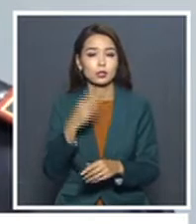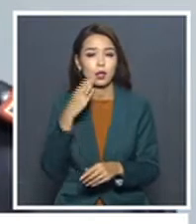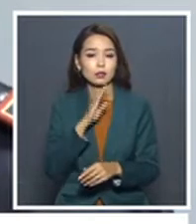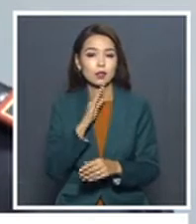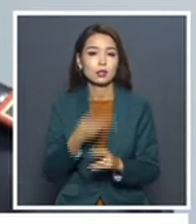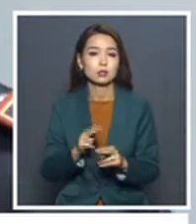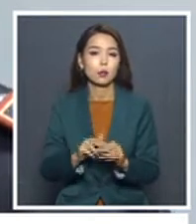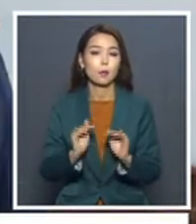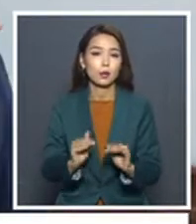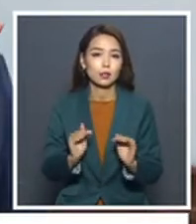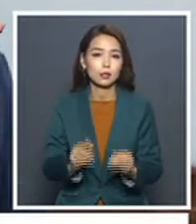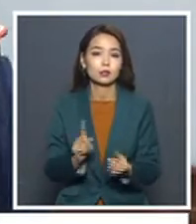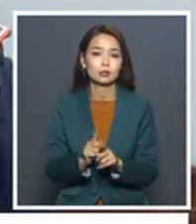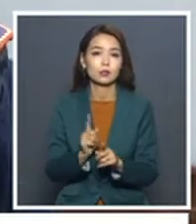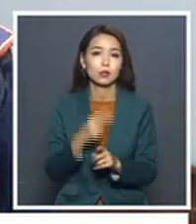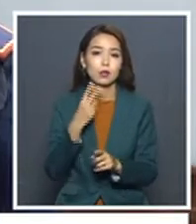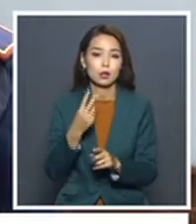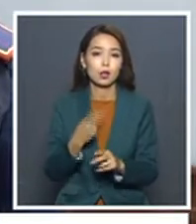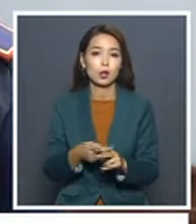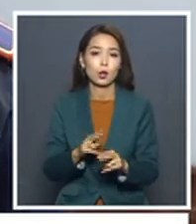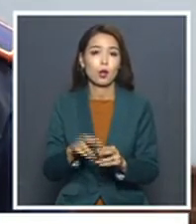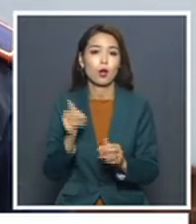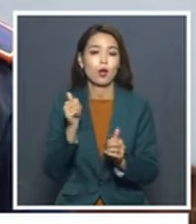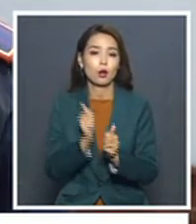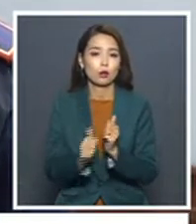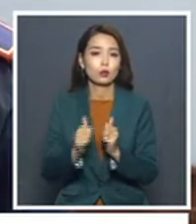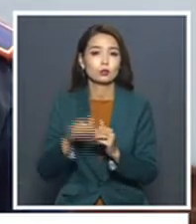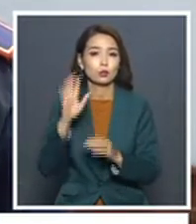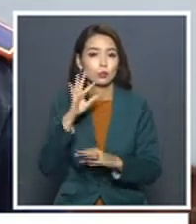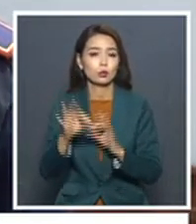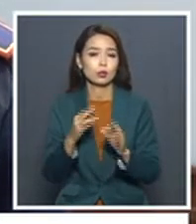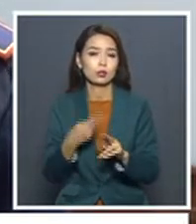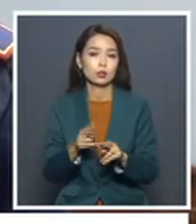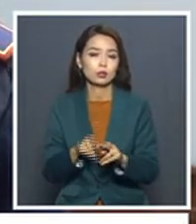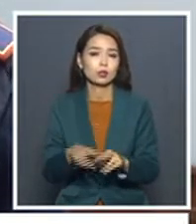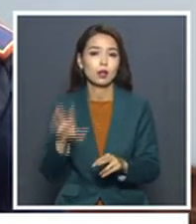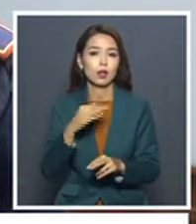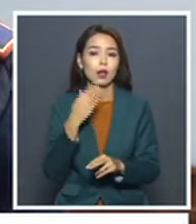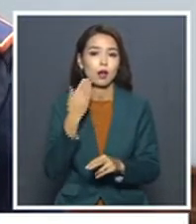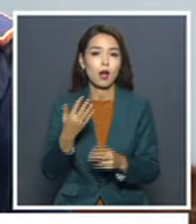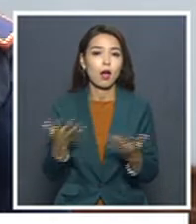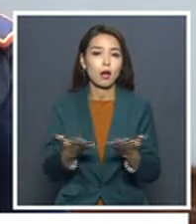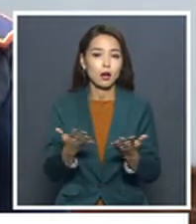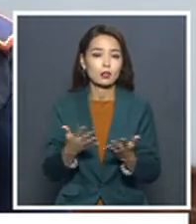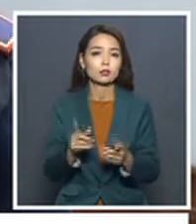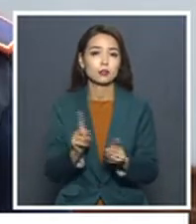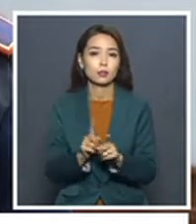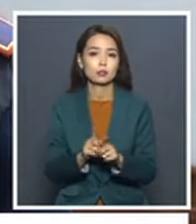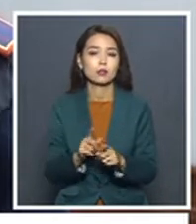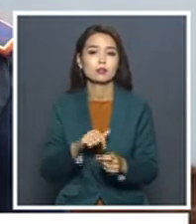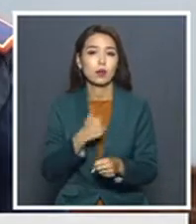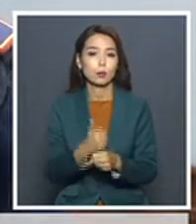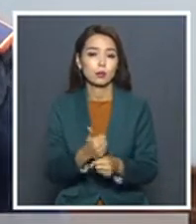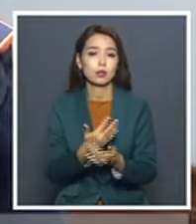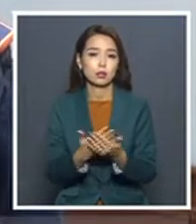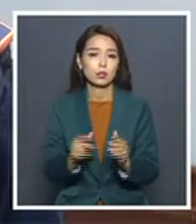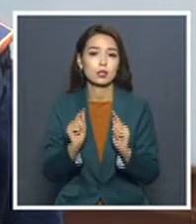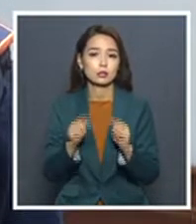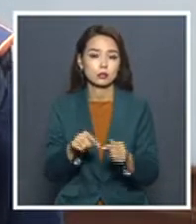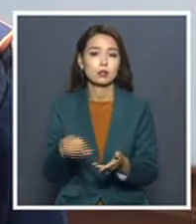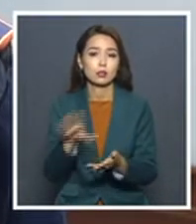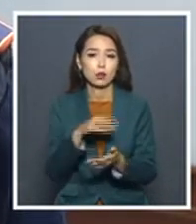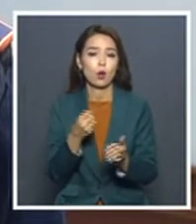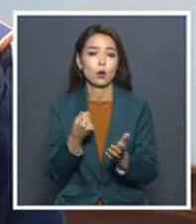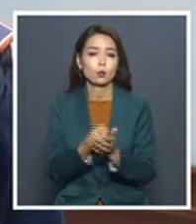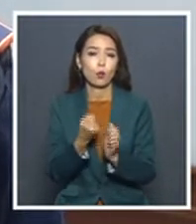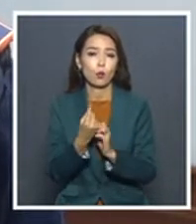бала қараусыз қалады. Күн сайын кешкі мезгілде ата-анасын қараусыз жүрген балаларды анықтау мақсатында көшеде түнгі сағат 11-ден